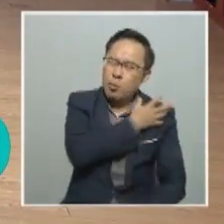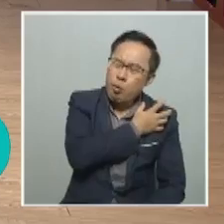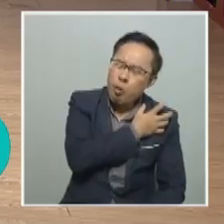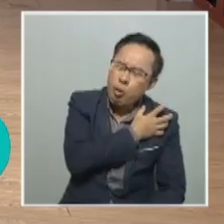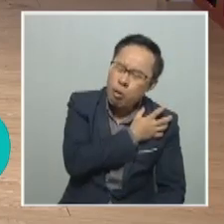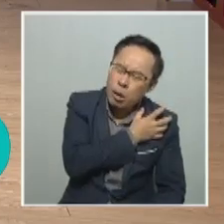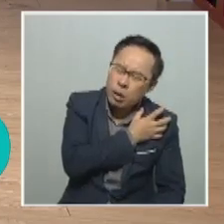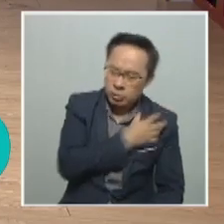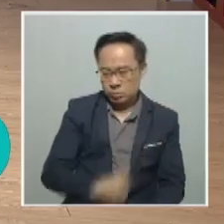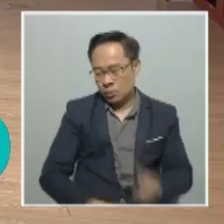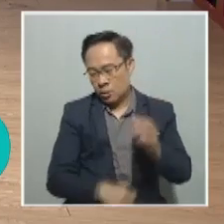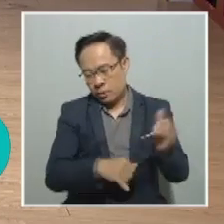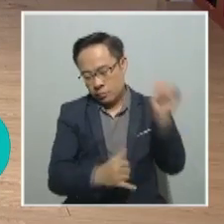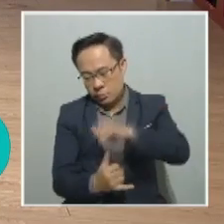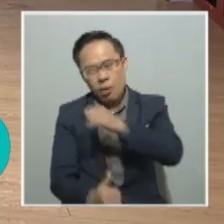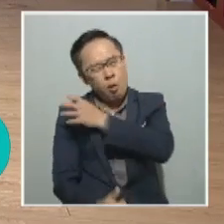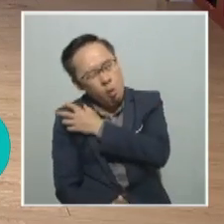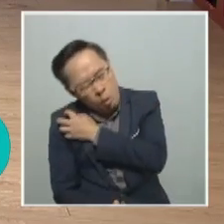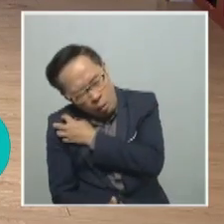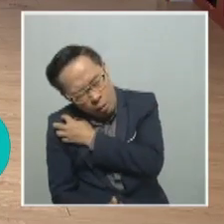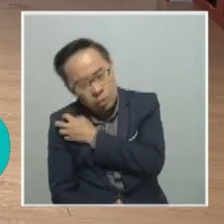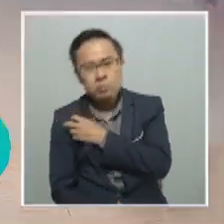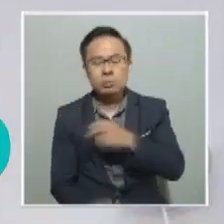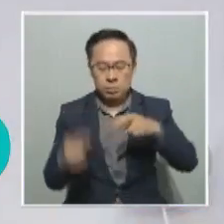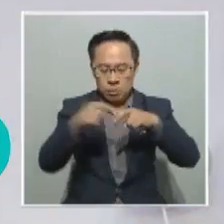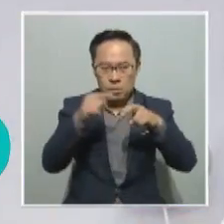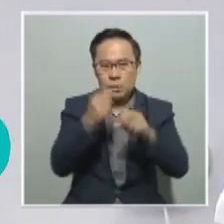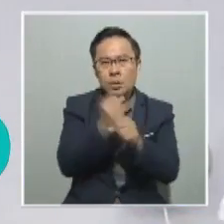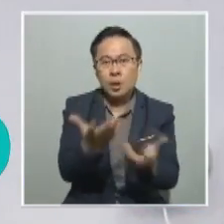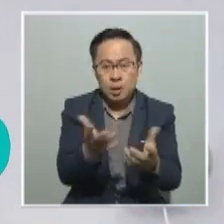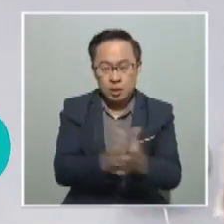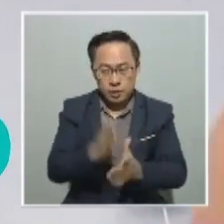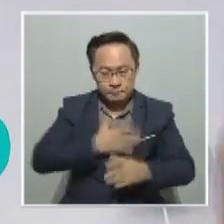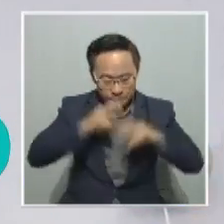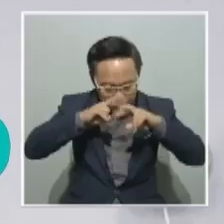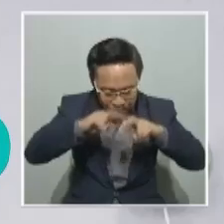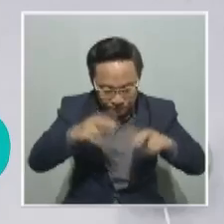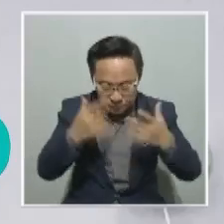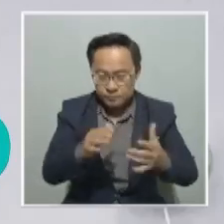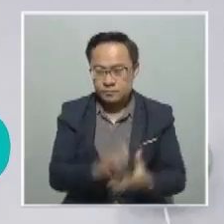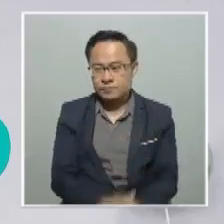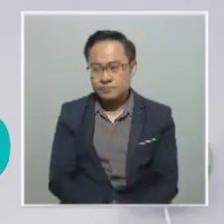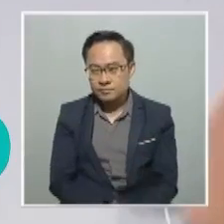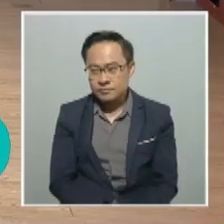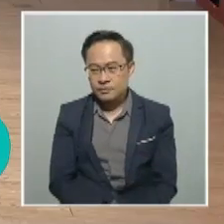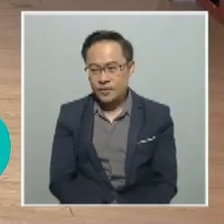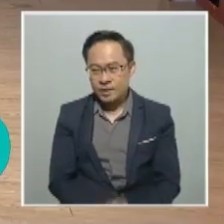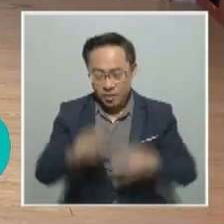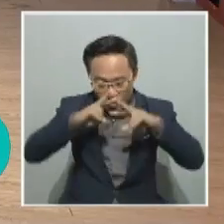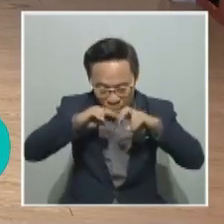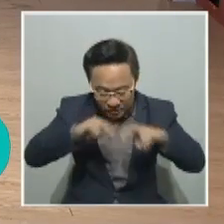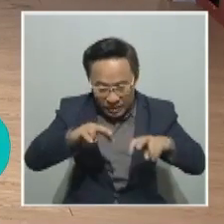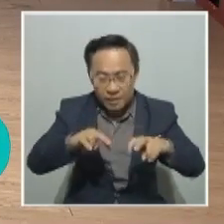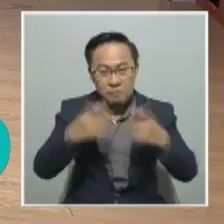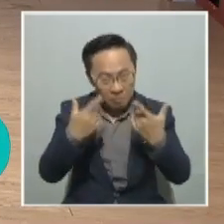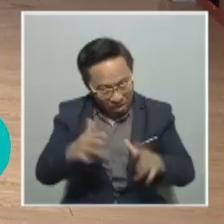ล ่แล้วผู้หญิงส่วนใหญ่เนี่ยผมทำการวิจัยส่วนตัวมาแล้วเนี่ยนะโดยการ ทำการวิจัยส่วนตัว คือ นี่หักถูกวิจัยเลยนะเนี่ย เพราะว่า